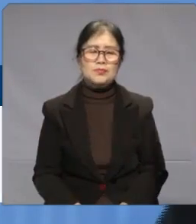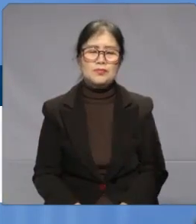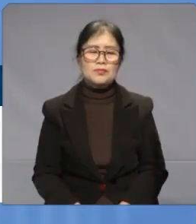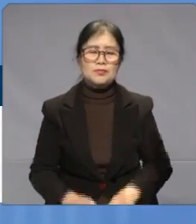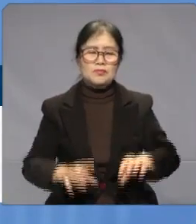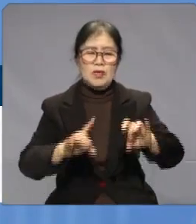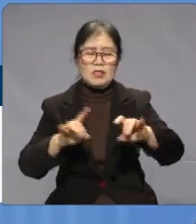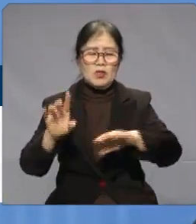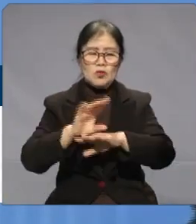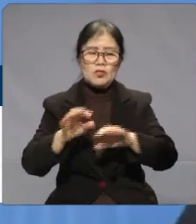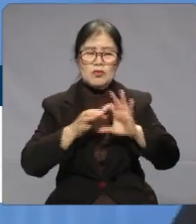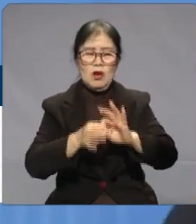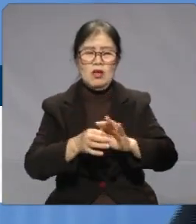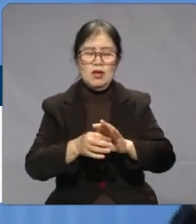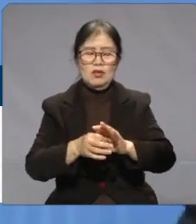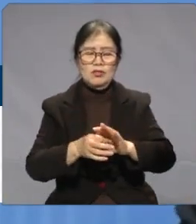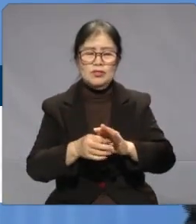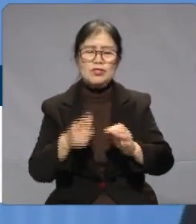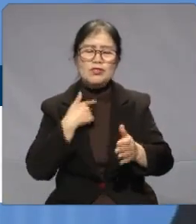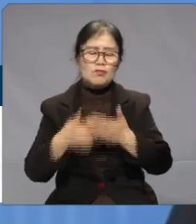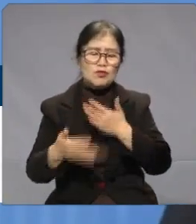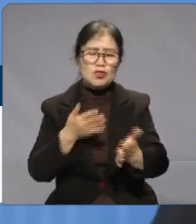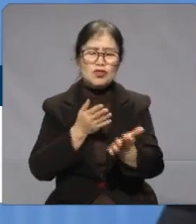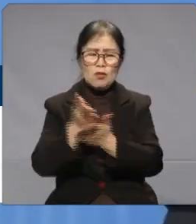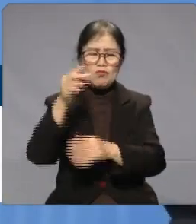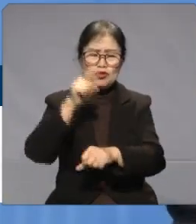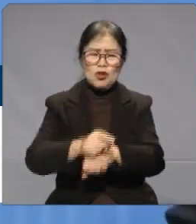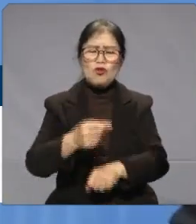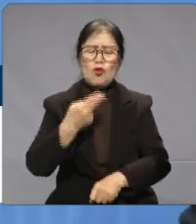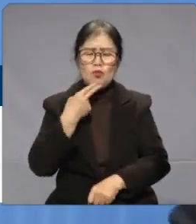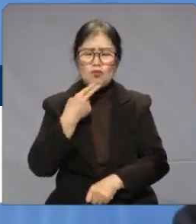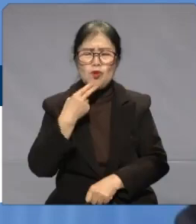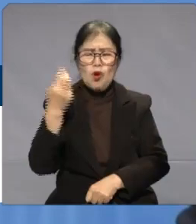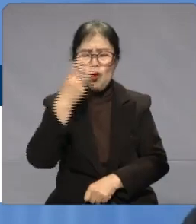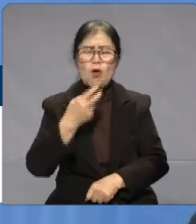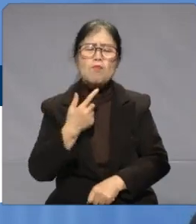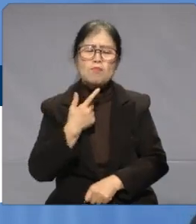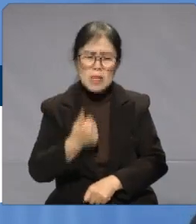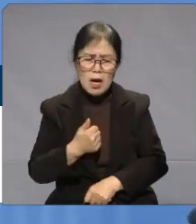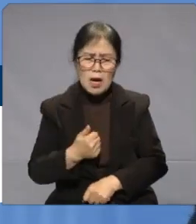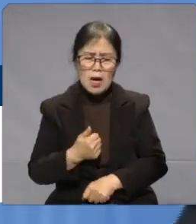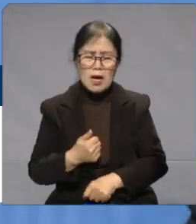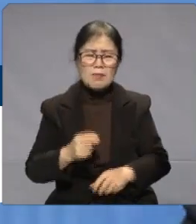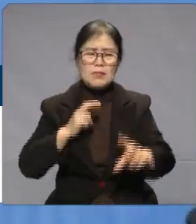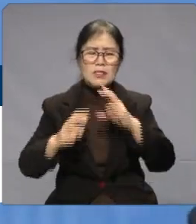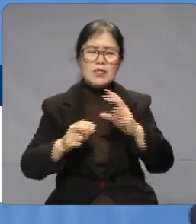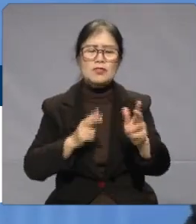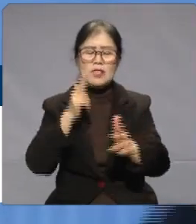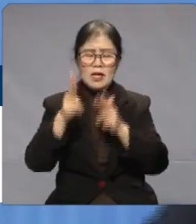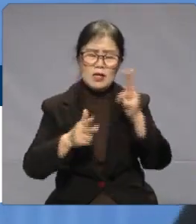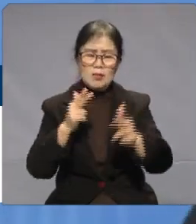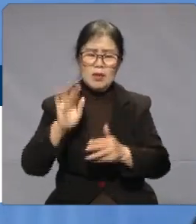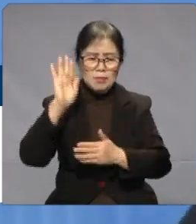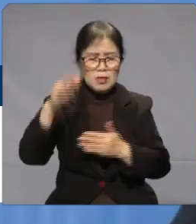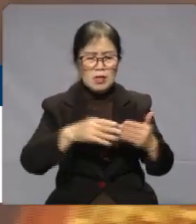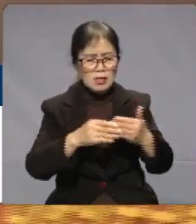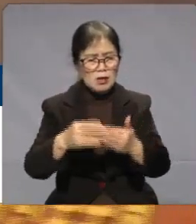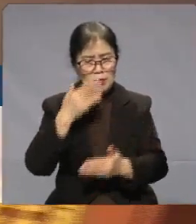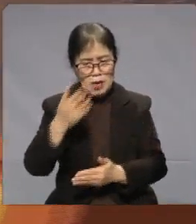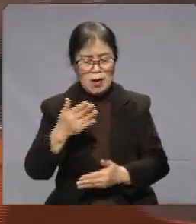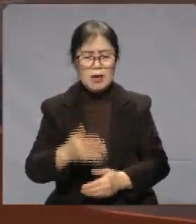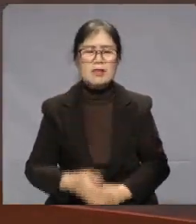관련 커리어나 전문성이 전혀 없는 특수통 검사가 어떻게 미디어 산업의 미래를 이끌어 간단